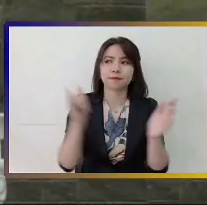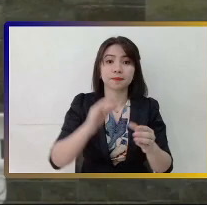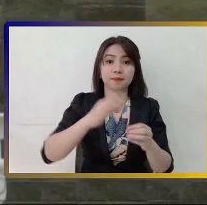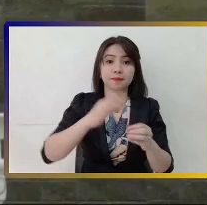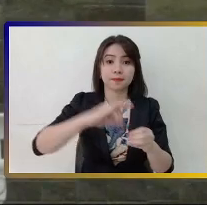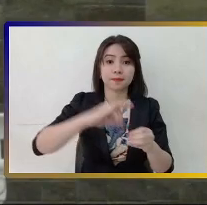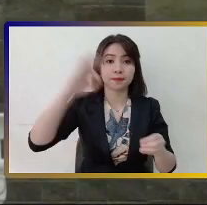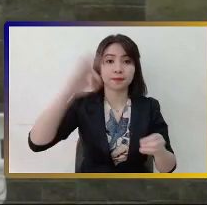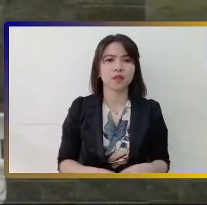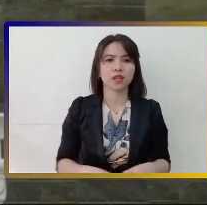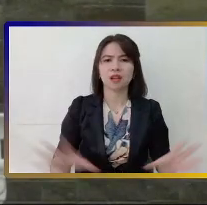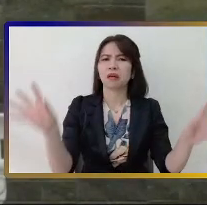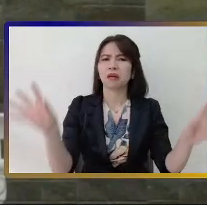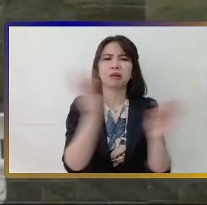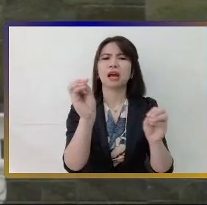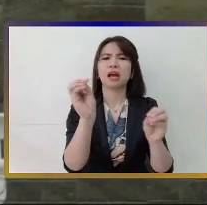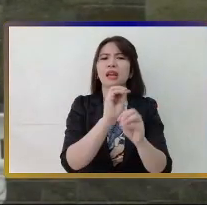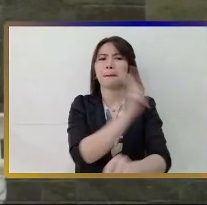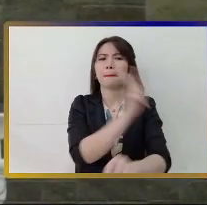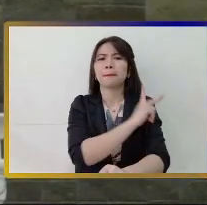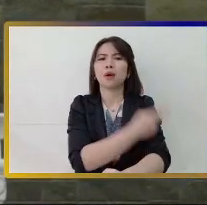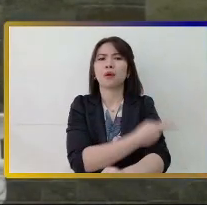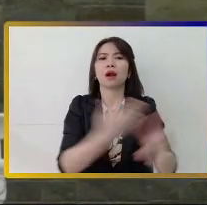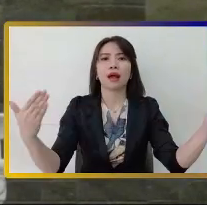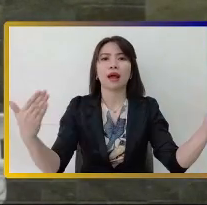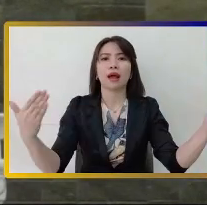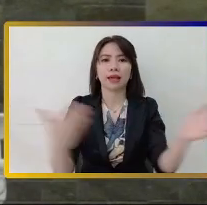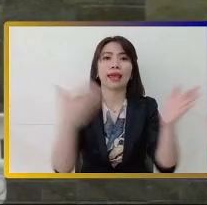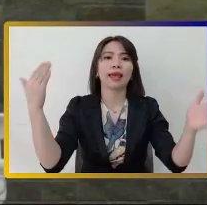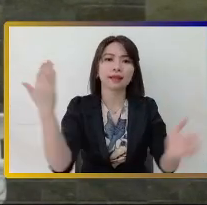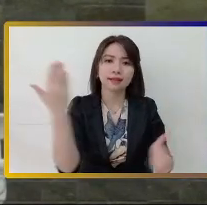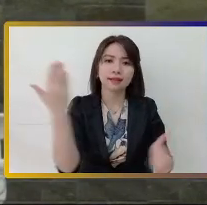Wala nang kapangyarihan yan laban sa iyo.